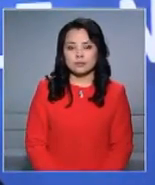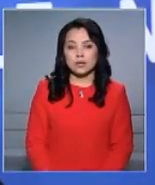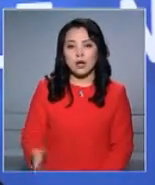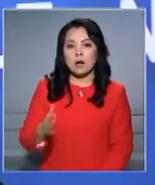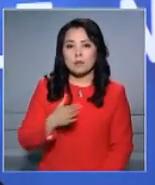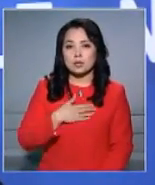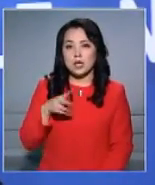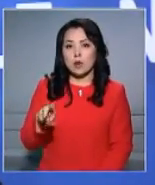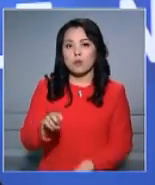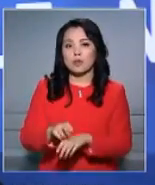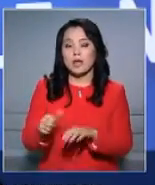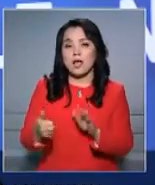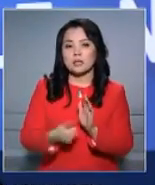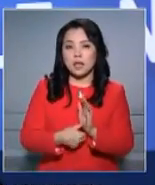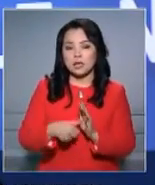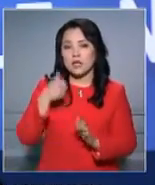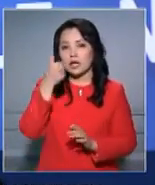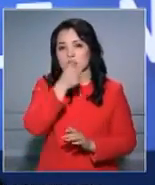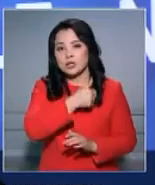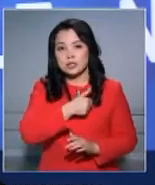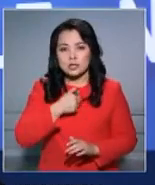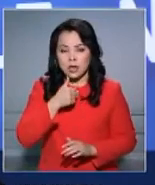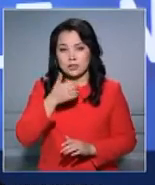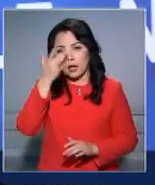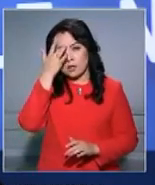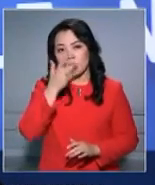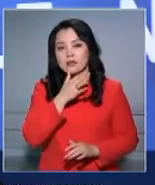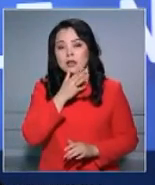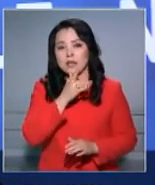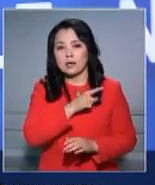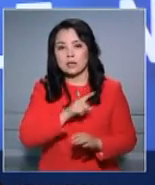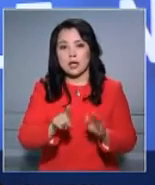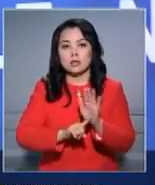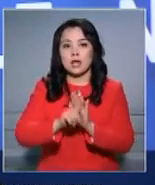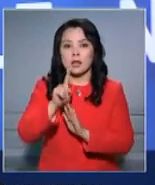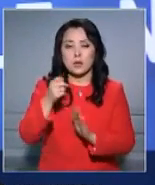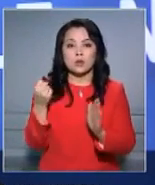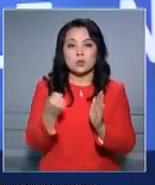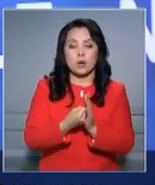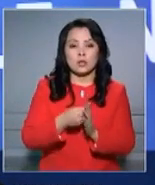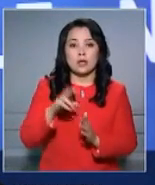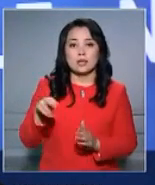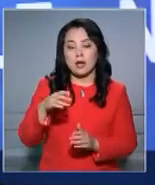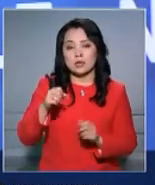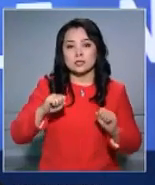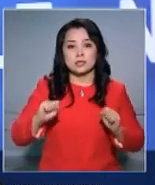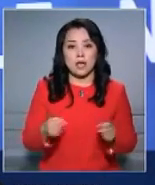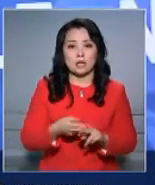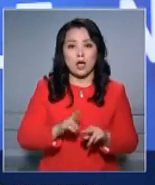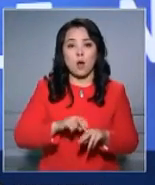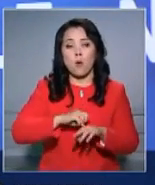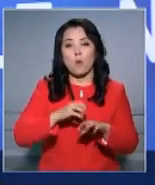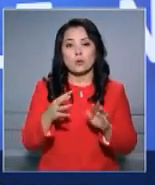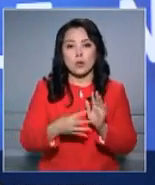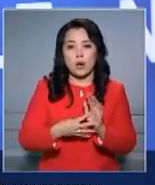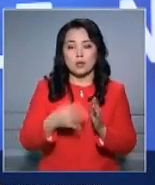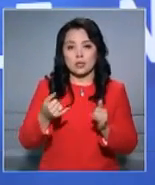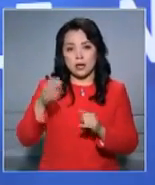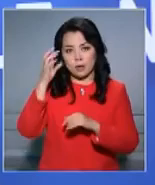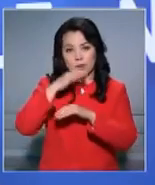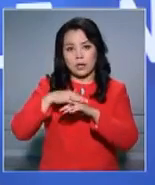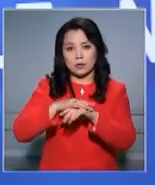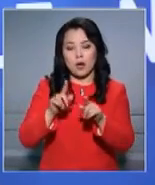Біз 2016 жылдың шілде айынан 2017 жылдың желтоқсан айына дейін 19 дамыған ел үшін визалық режимнен